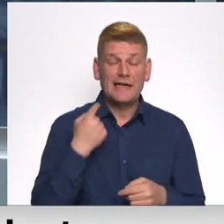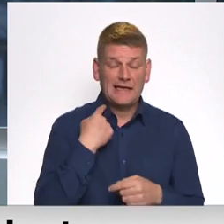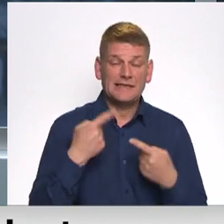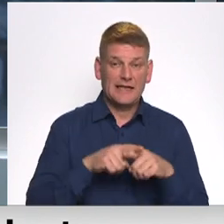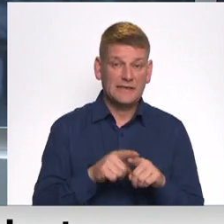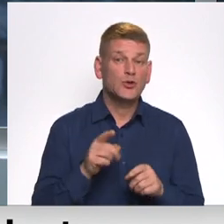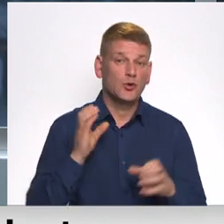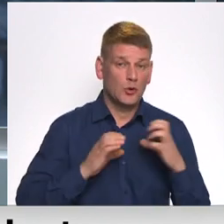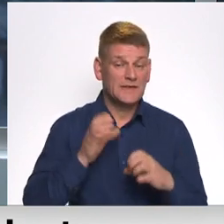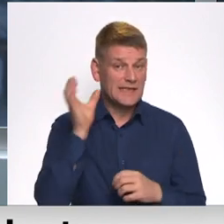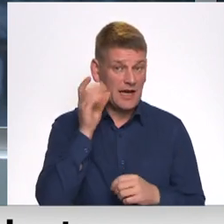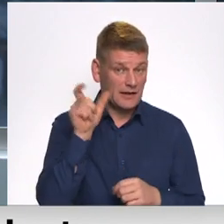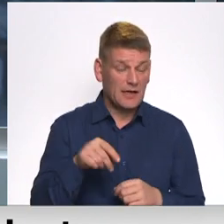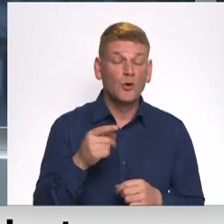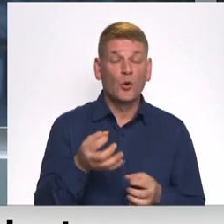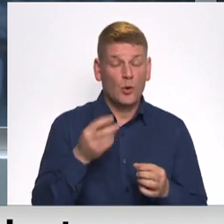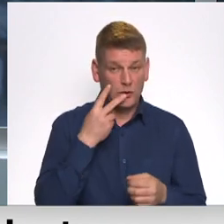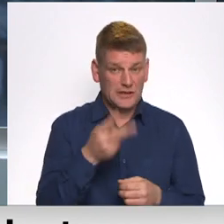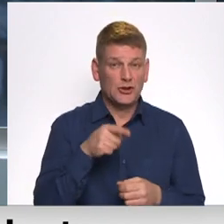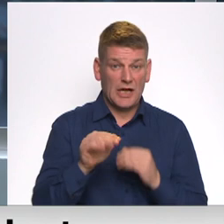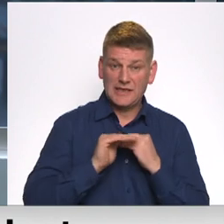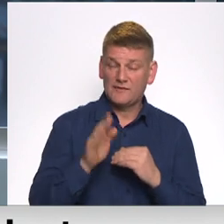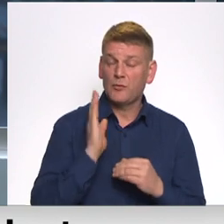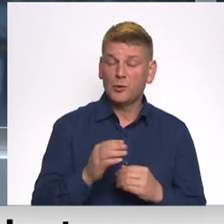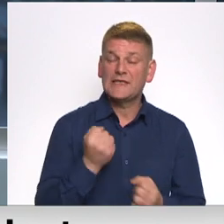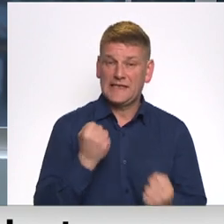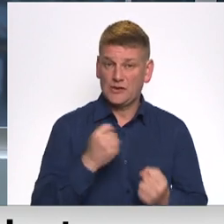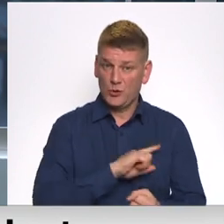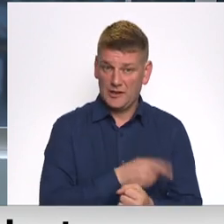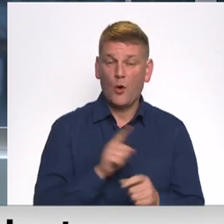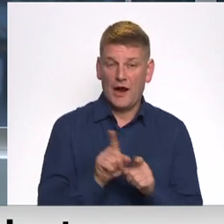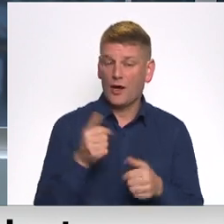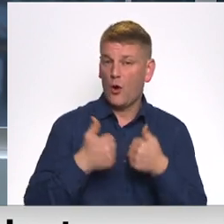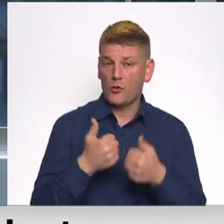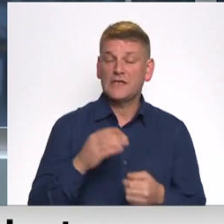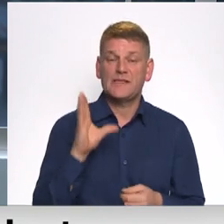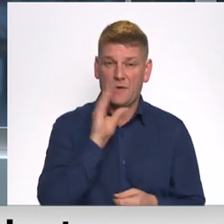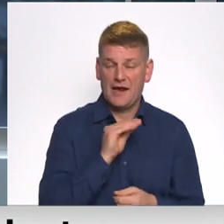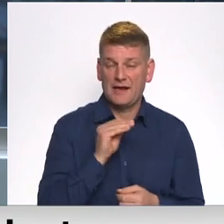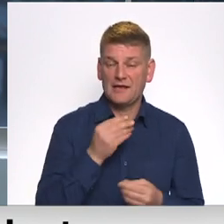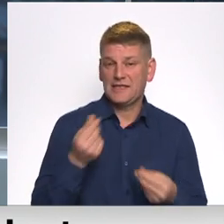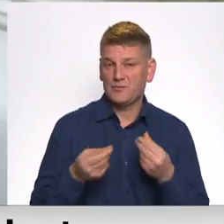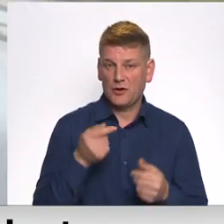universitātes zinātnieki uzskata, ka šāds asfalts būs nevien izturīgāks, bet arī konkurētspējīgāks izmaksu ziņā.